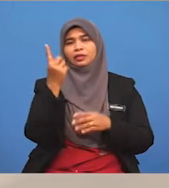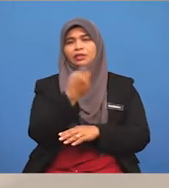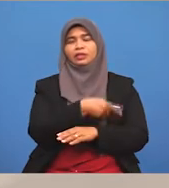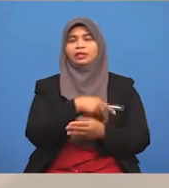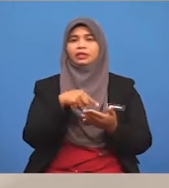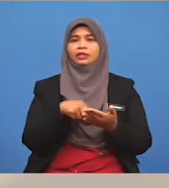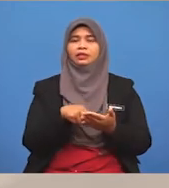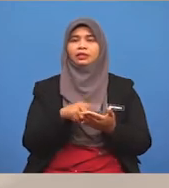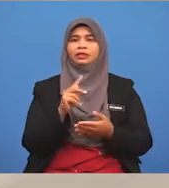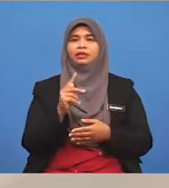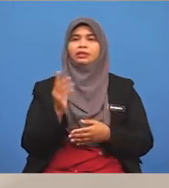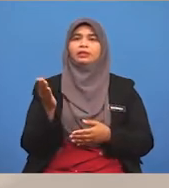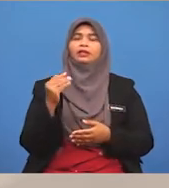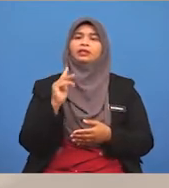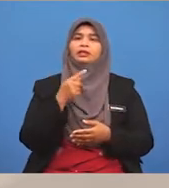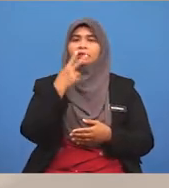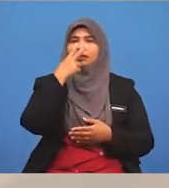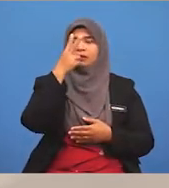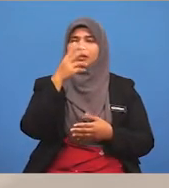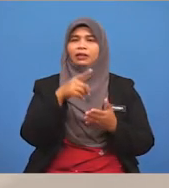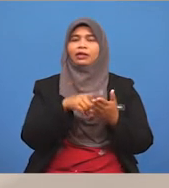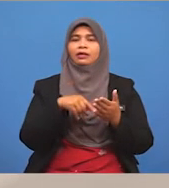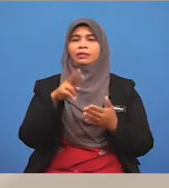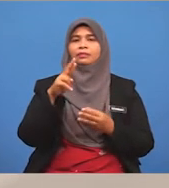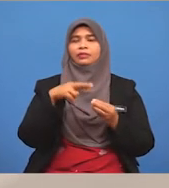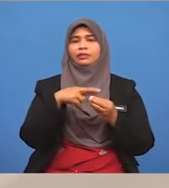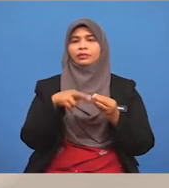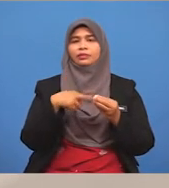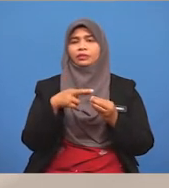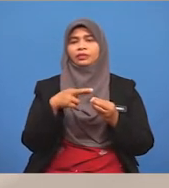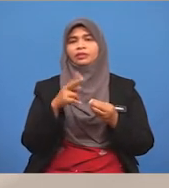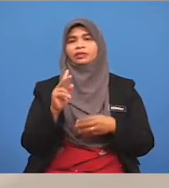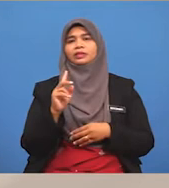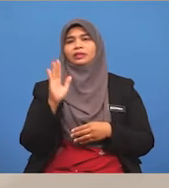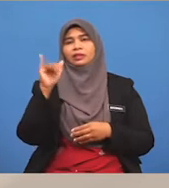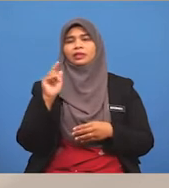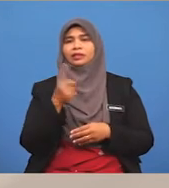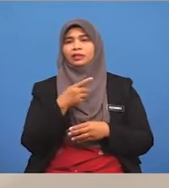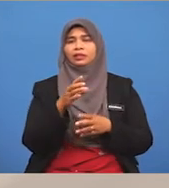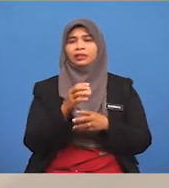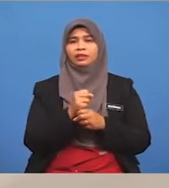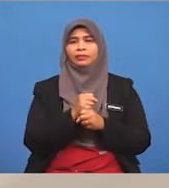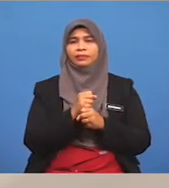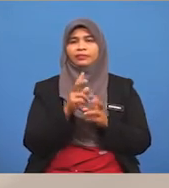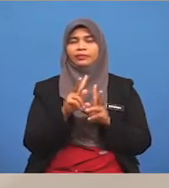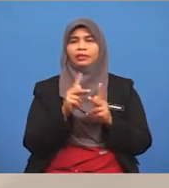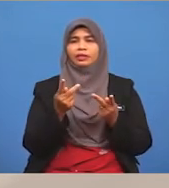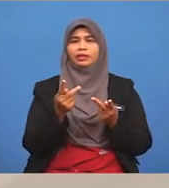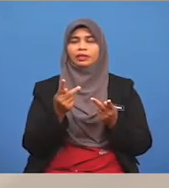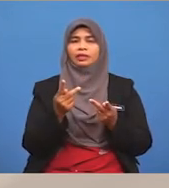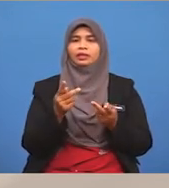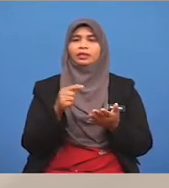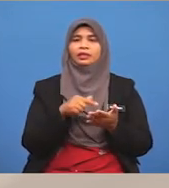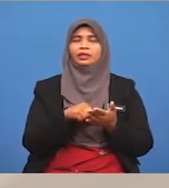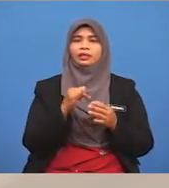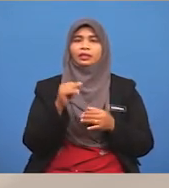apakah rumusan yang kita dapati. Kitab Sunan As-Sittah adalah kitab hadis mu'tabar yang mengandungi